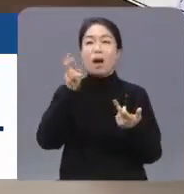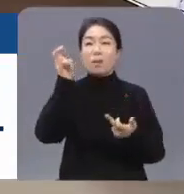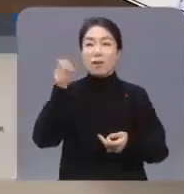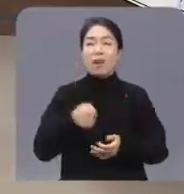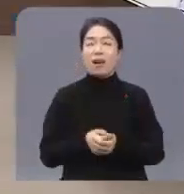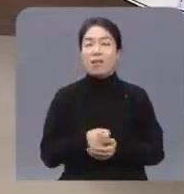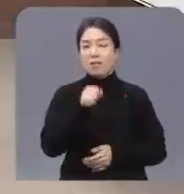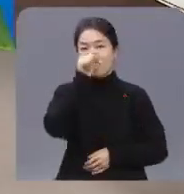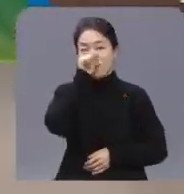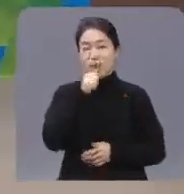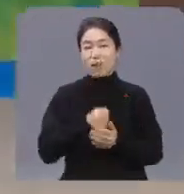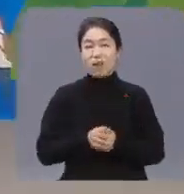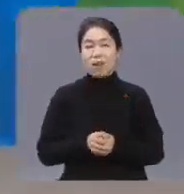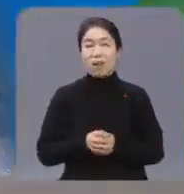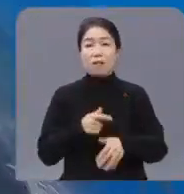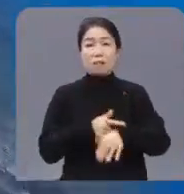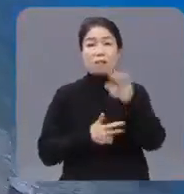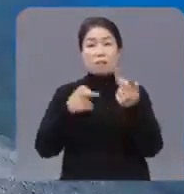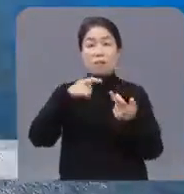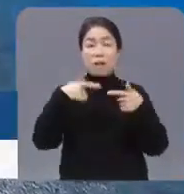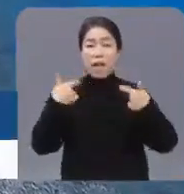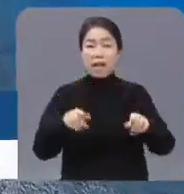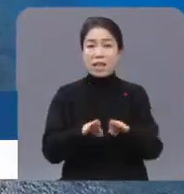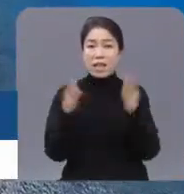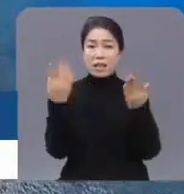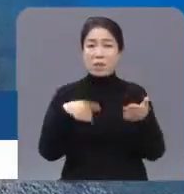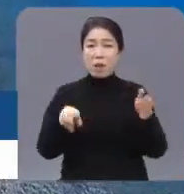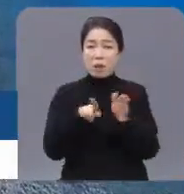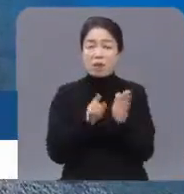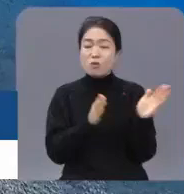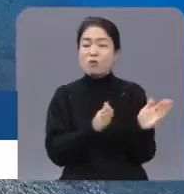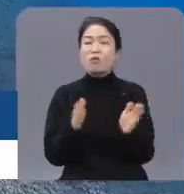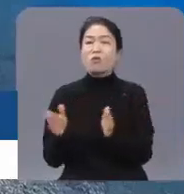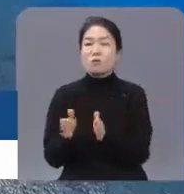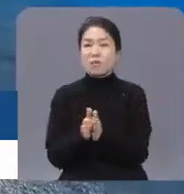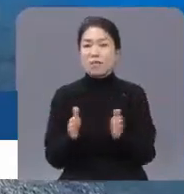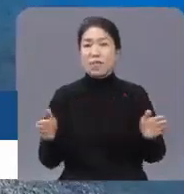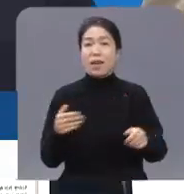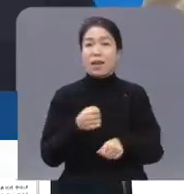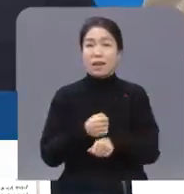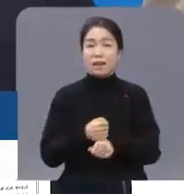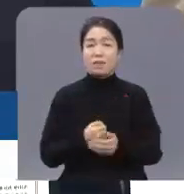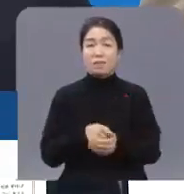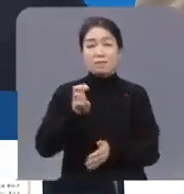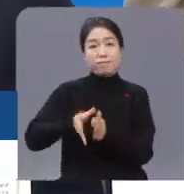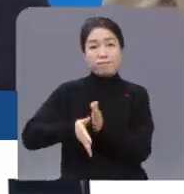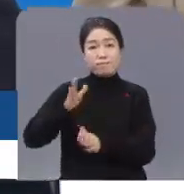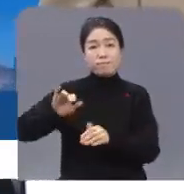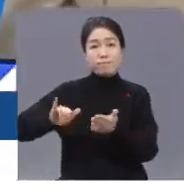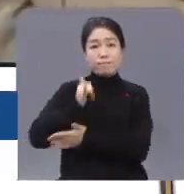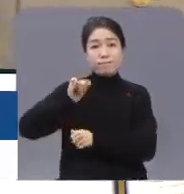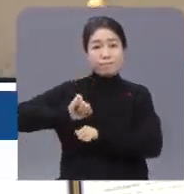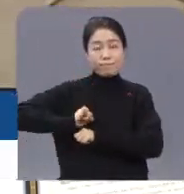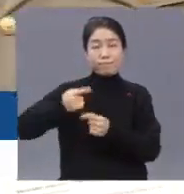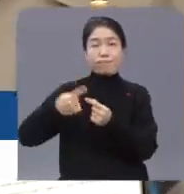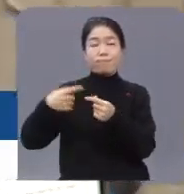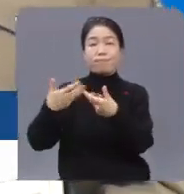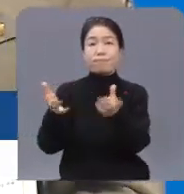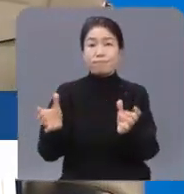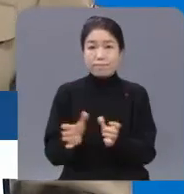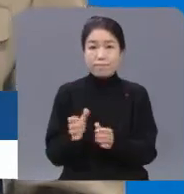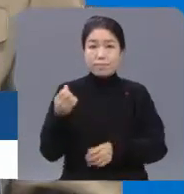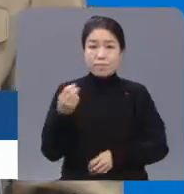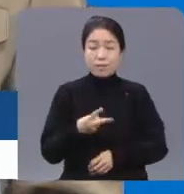같아요 무등산 정상부를 상시 개방하기 위한 준비가 시작됐습니다 광주시와 공군 제1미사일